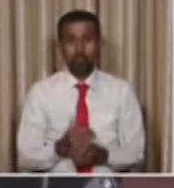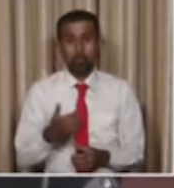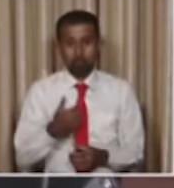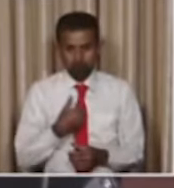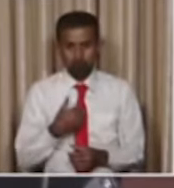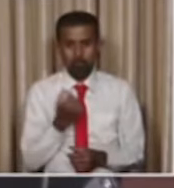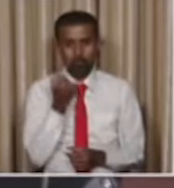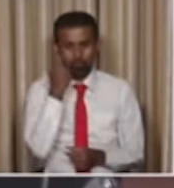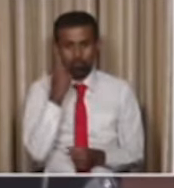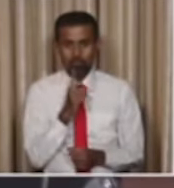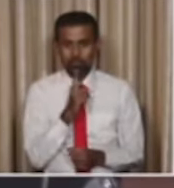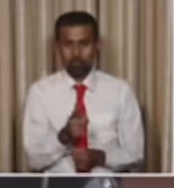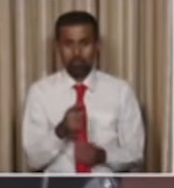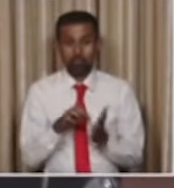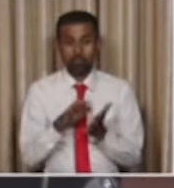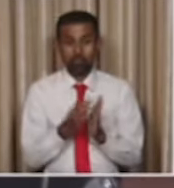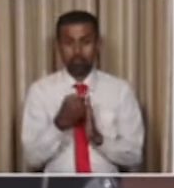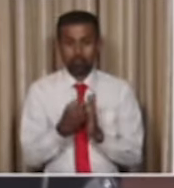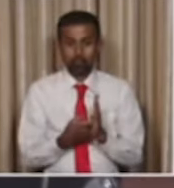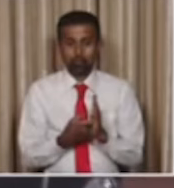मम योजना स्थावर नियोग